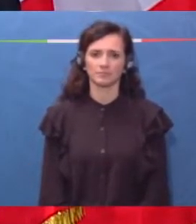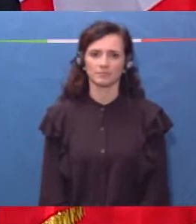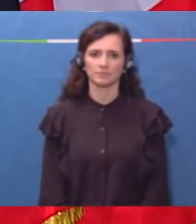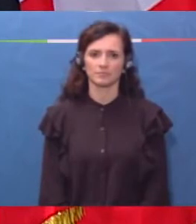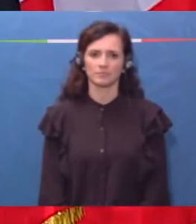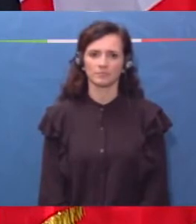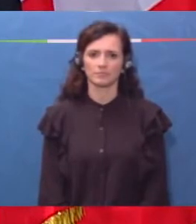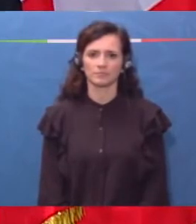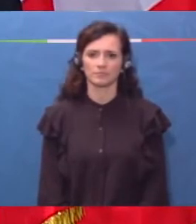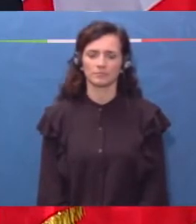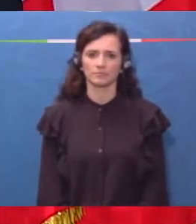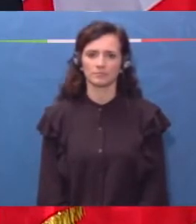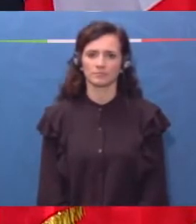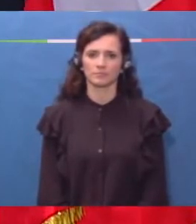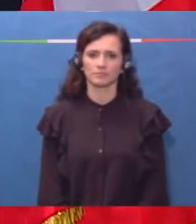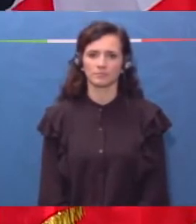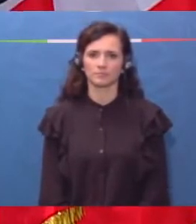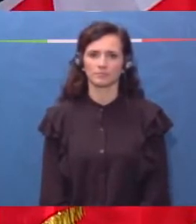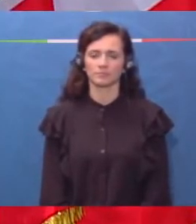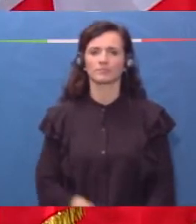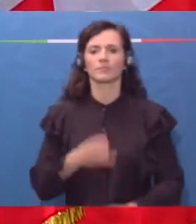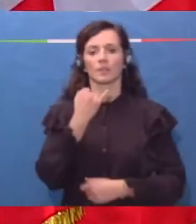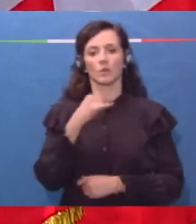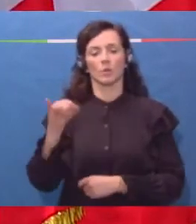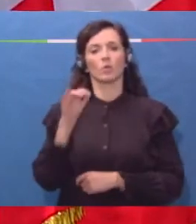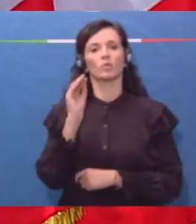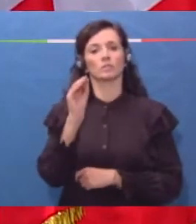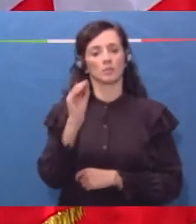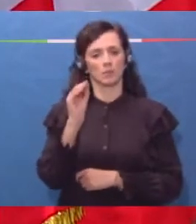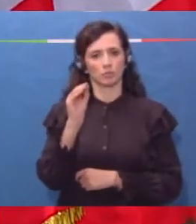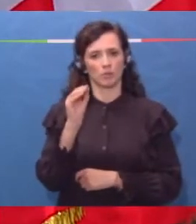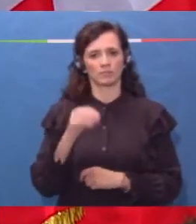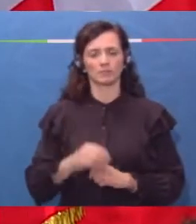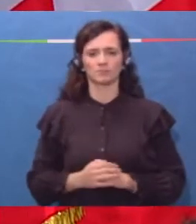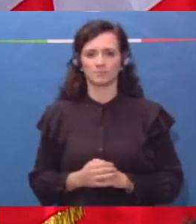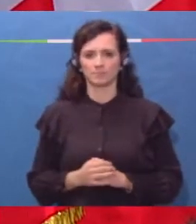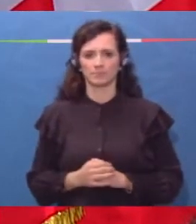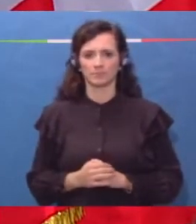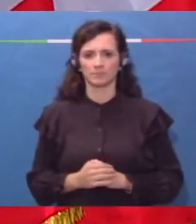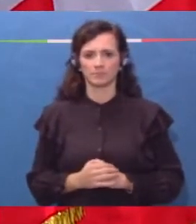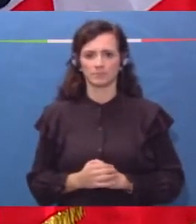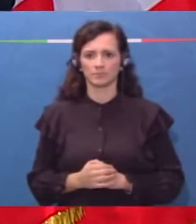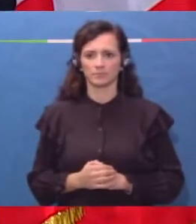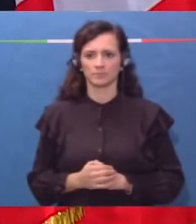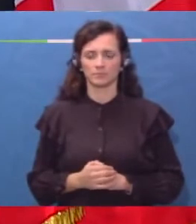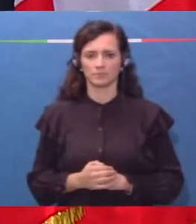Dernière question de Anne Bourse, France Télévisions. Ultima domanda di Anne Bourse, France Télévisions.